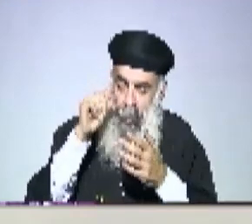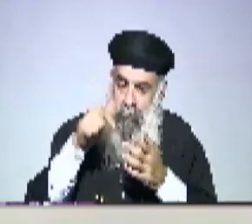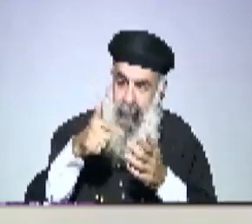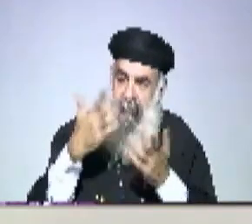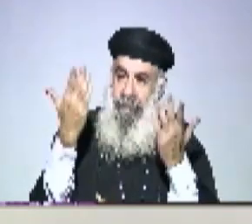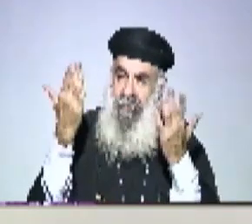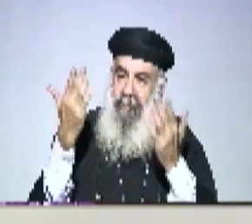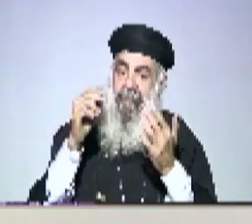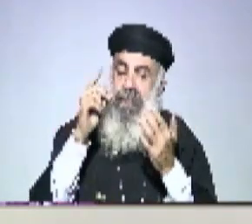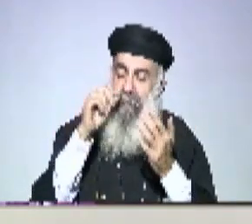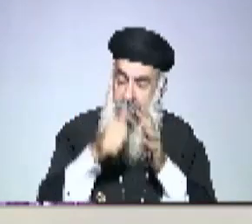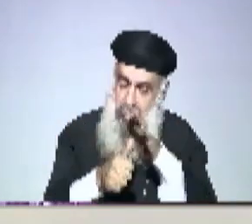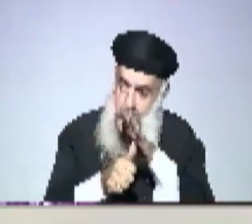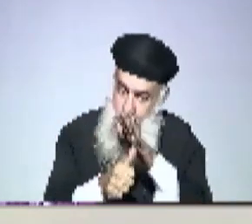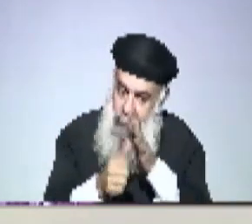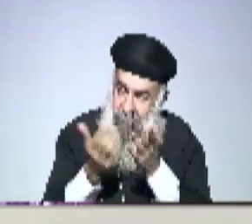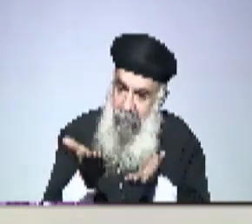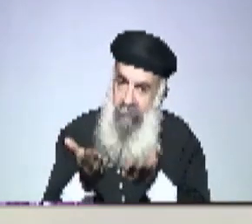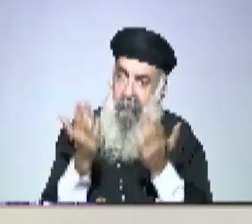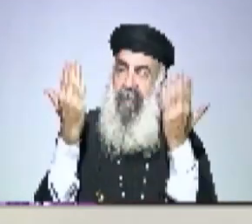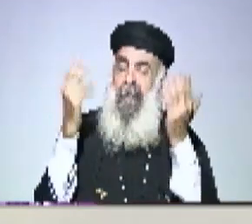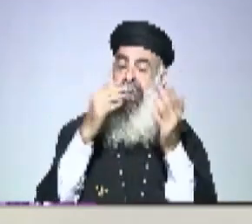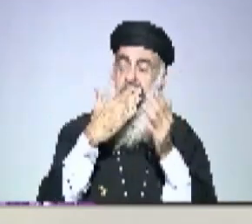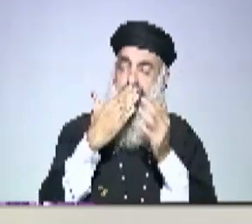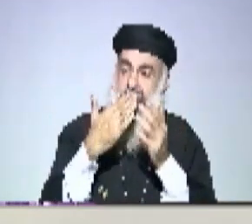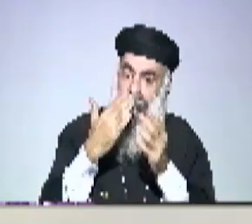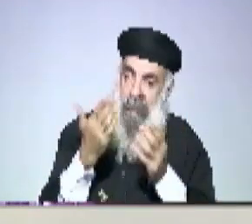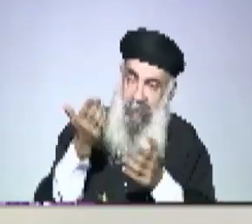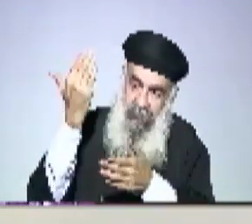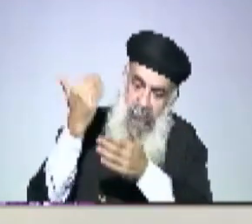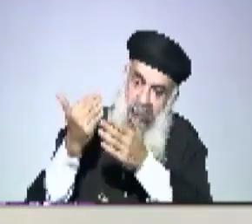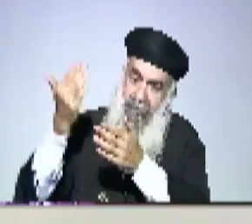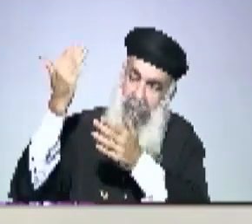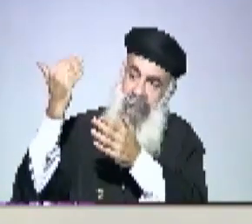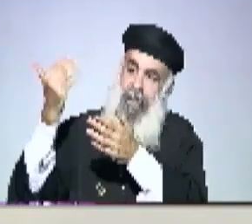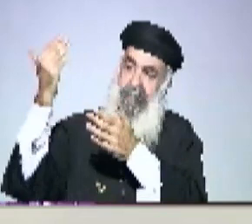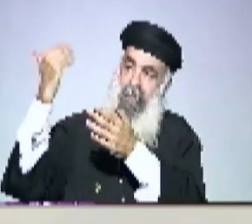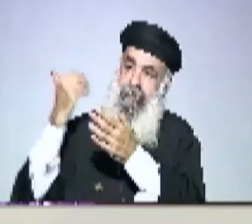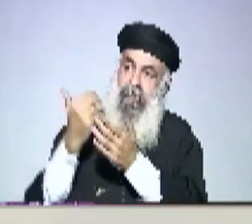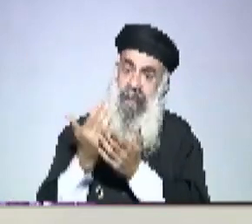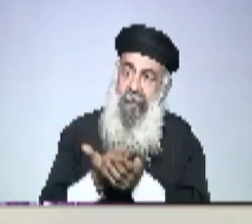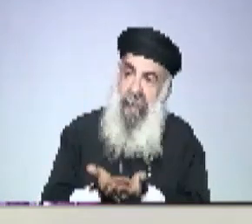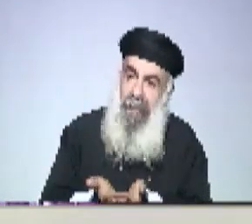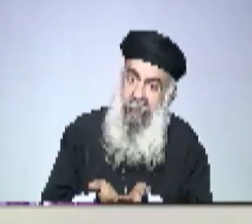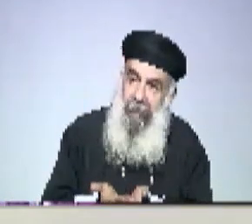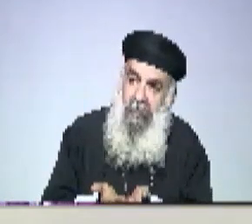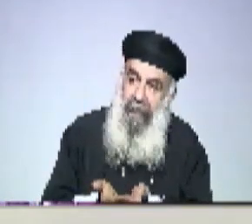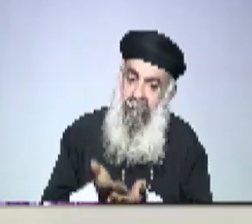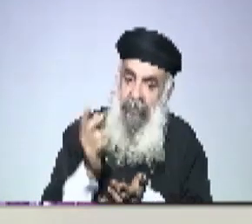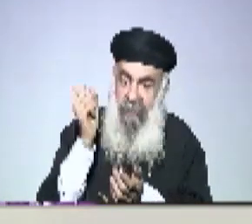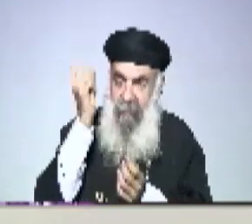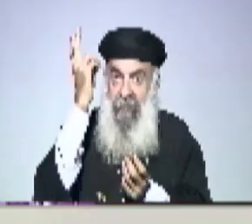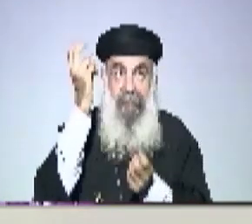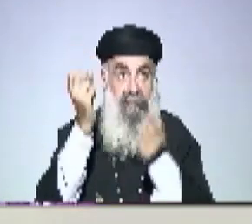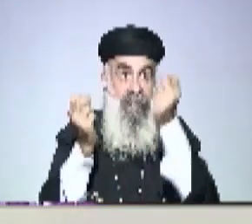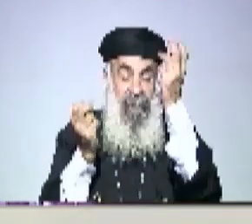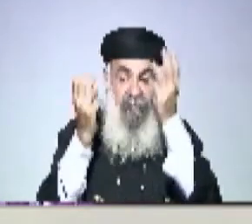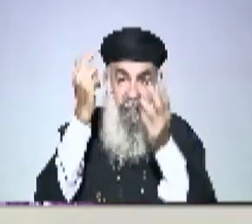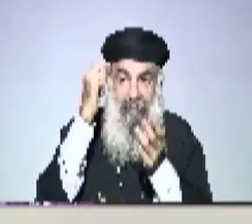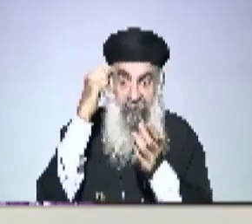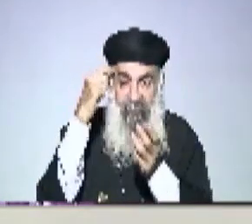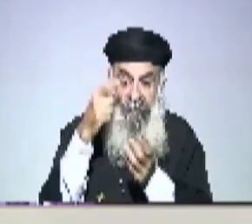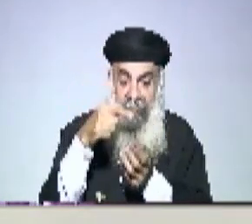دي ليه البابا شنوده كان بيصلي بالمزامير دي ليه البابا يوساب البابا مكاريوس البابا يؤنس هو هو احنا كل واحد تطلع في مخه